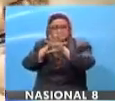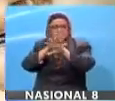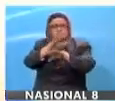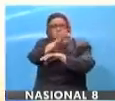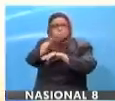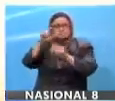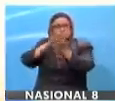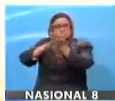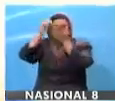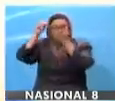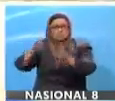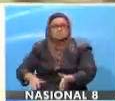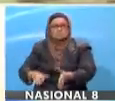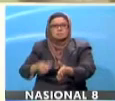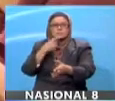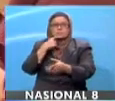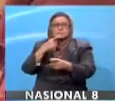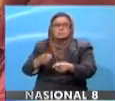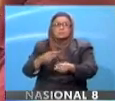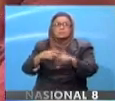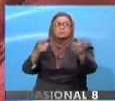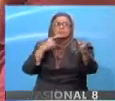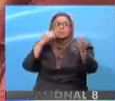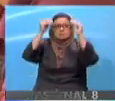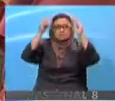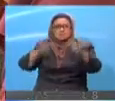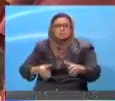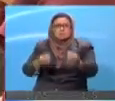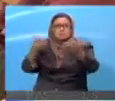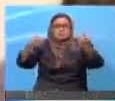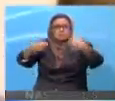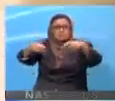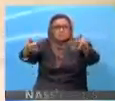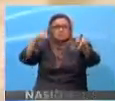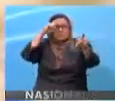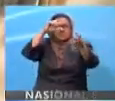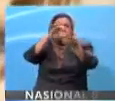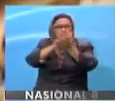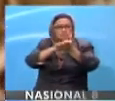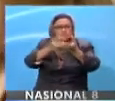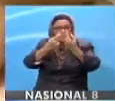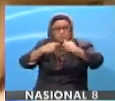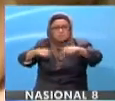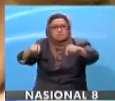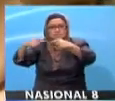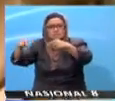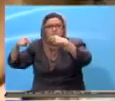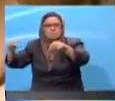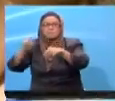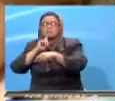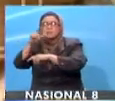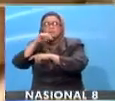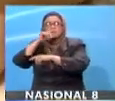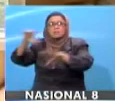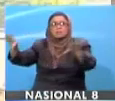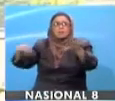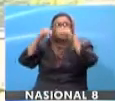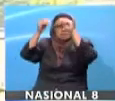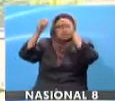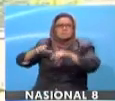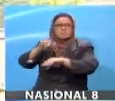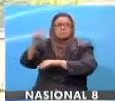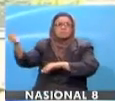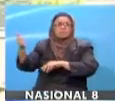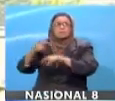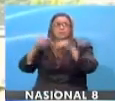banyak memberi peluang dan kepercayaan untuk mencuba sesuatu yang tidak selalu dilakukan oleh guru-guru lain. Dia selalu